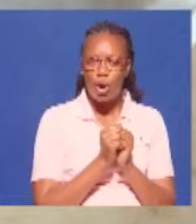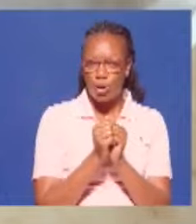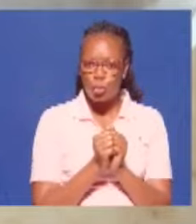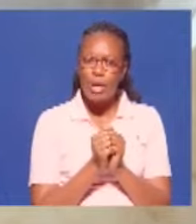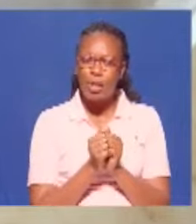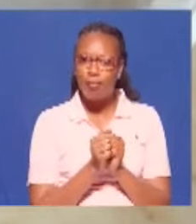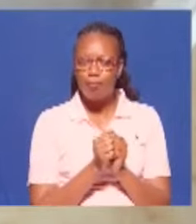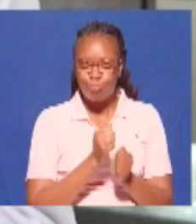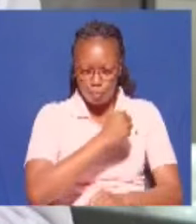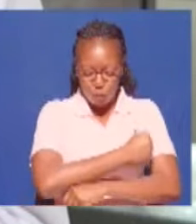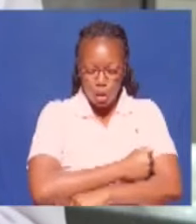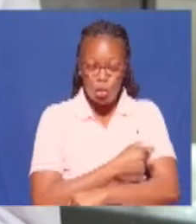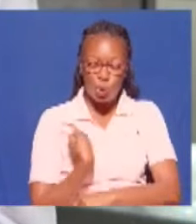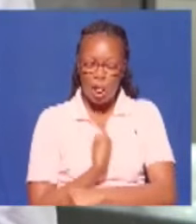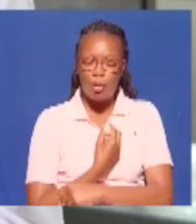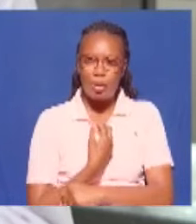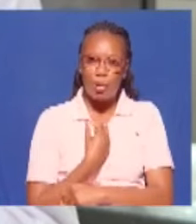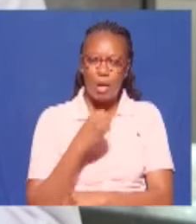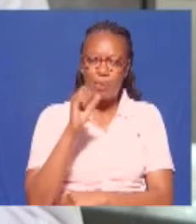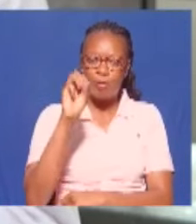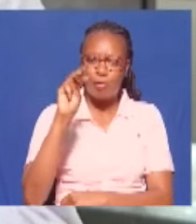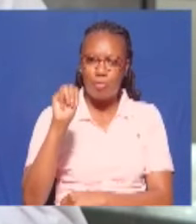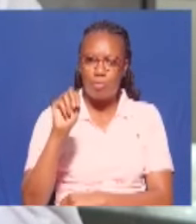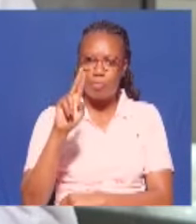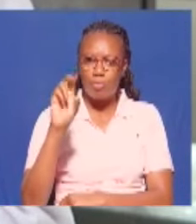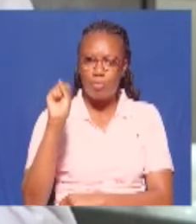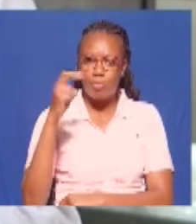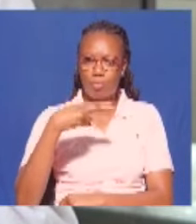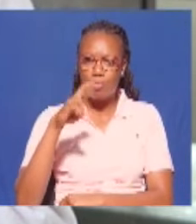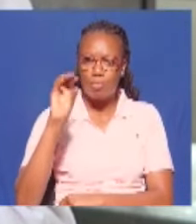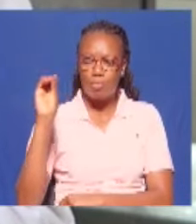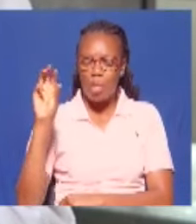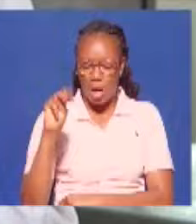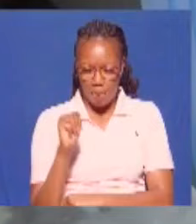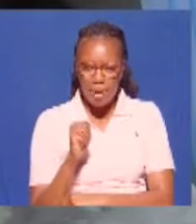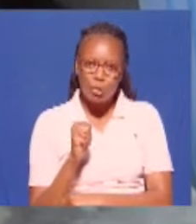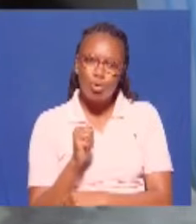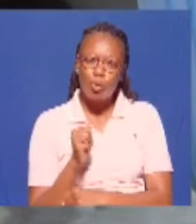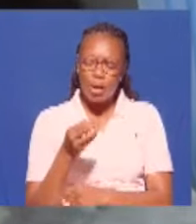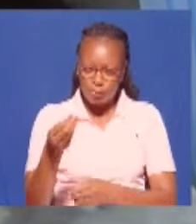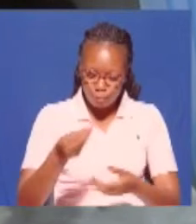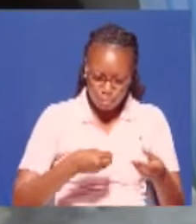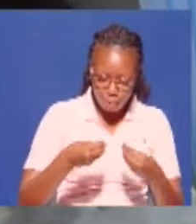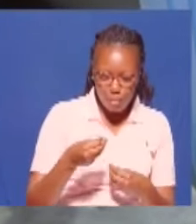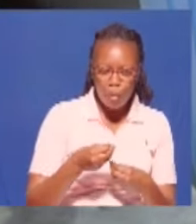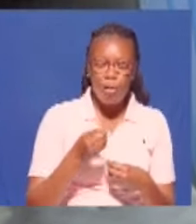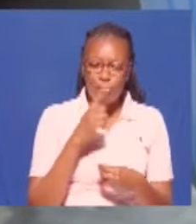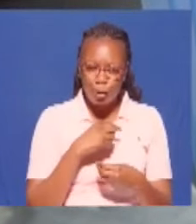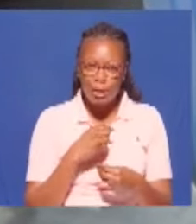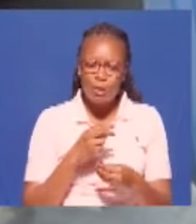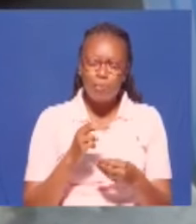Hapa shuleni kwetu tunakuza hizo mushrooms. So after that, naziosha,